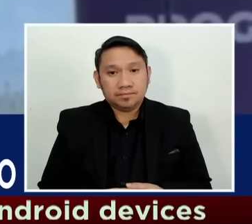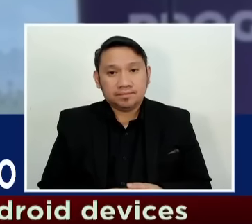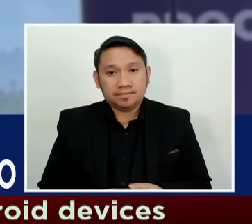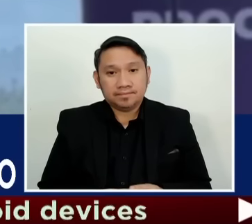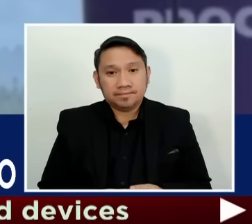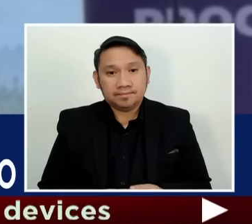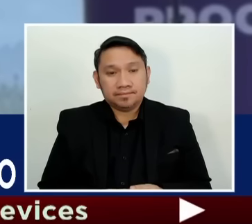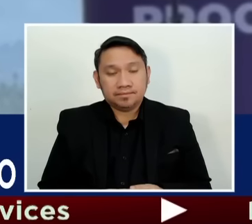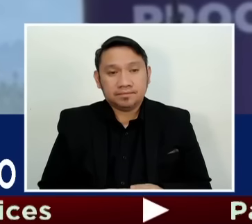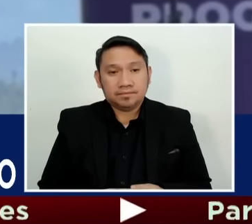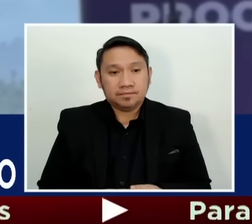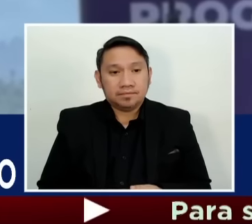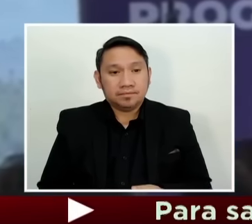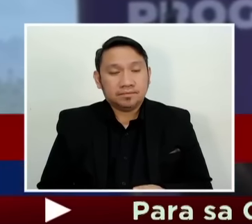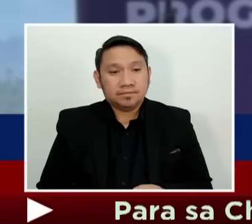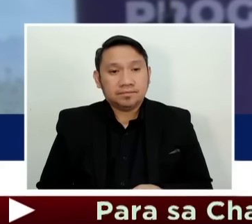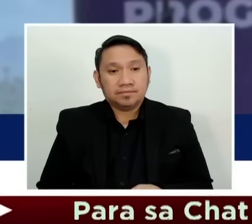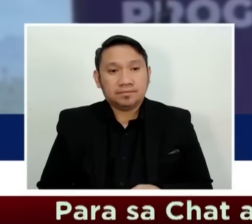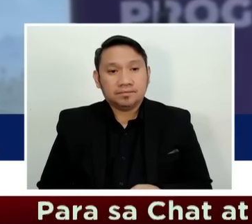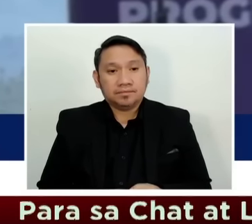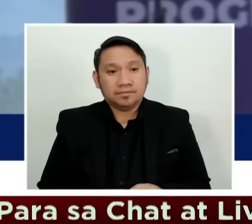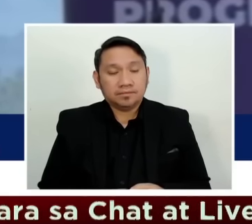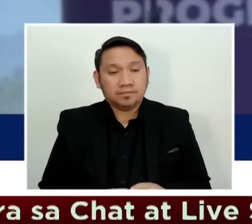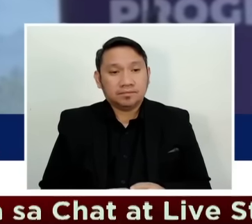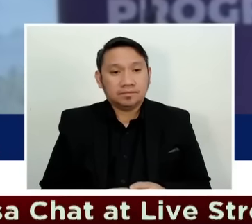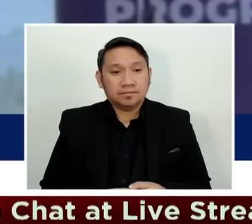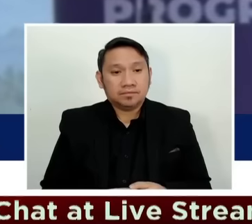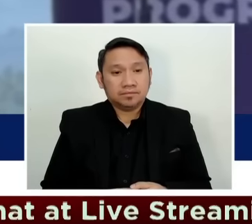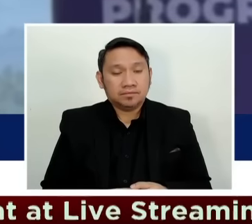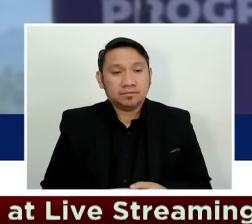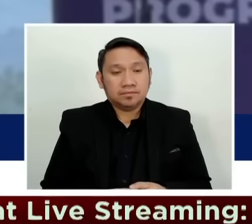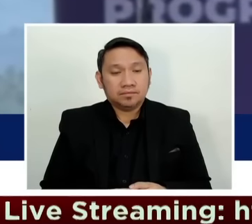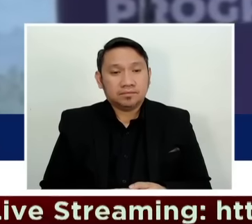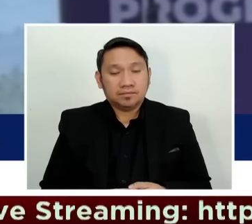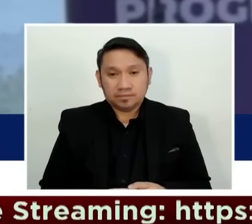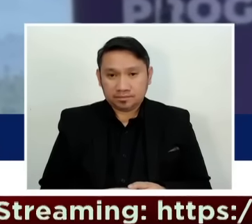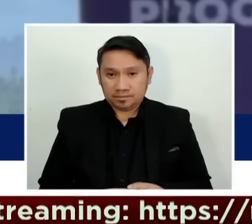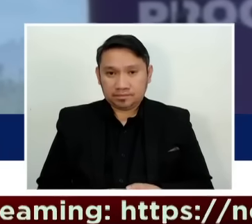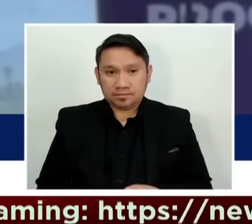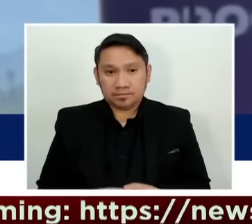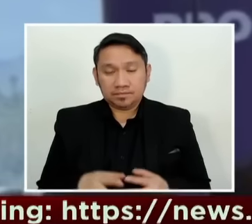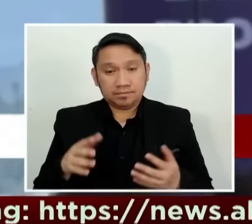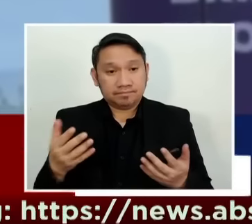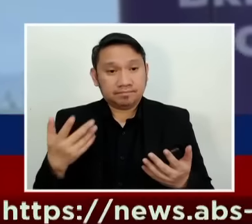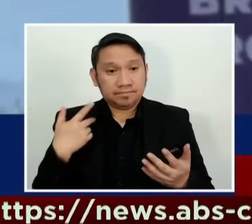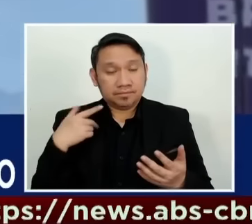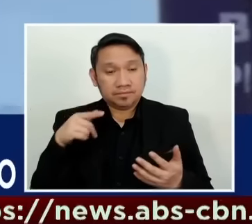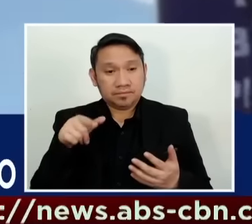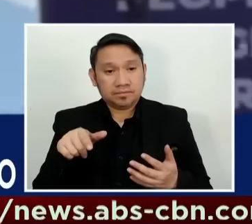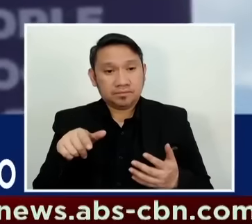29. Alleviating her worries about spoilage and missed sales. Yung mga saging hindi na magiging